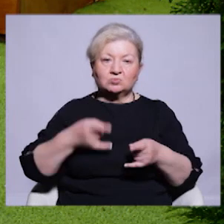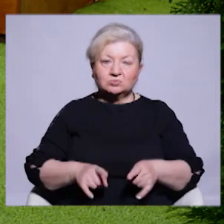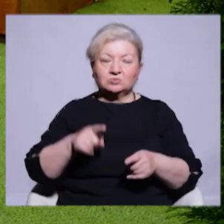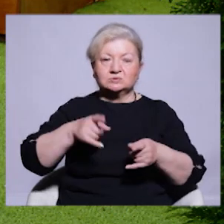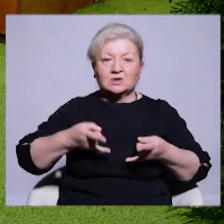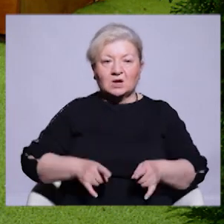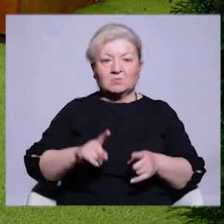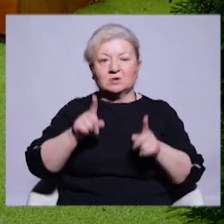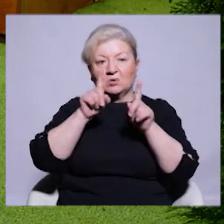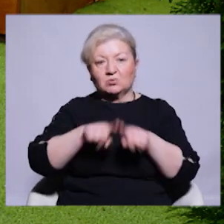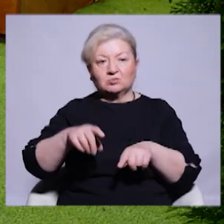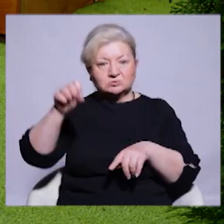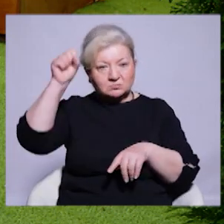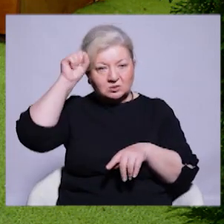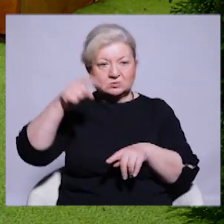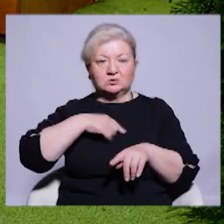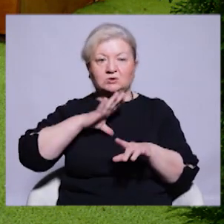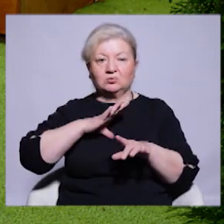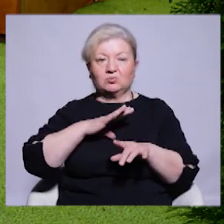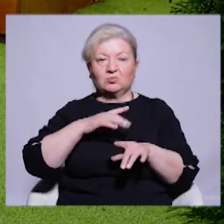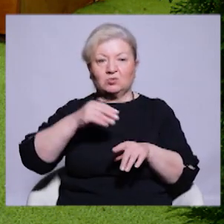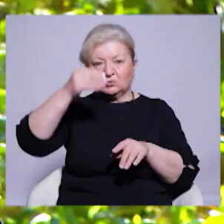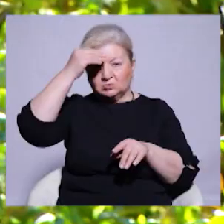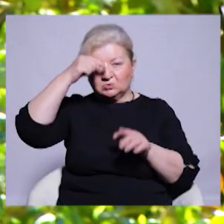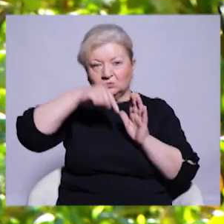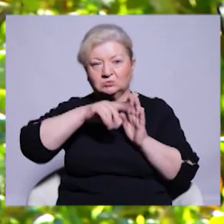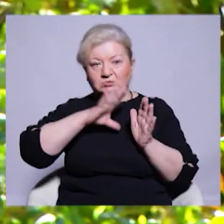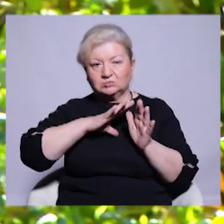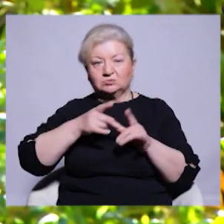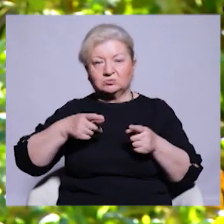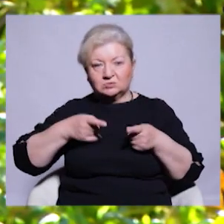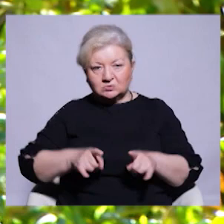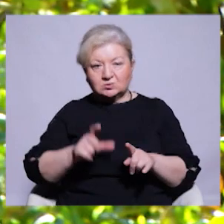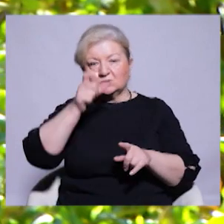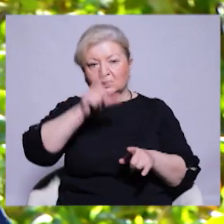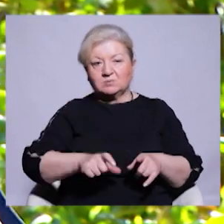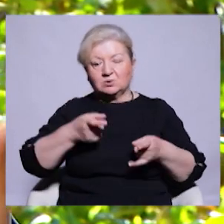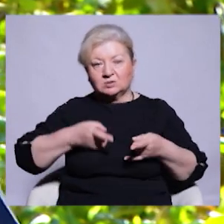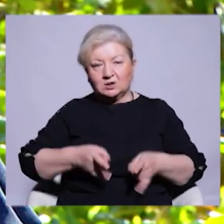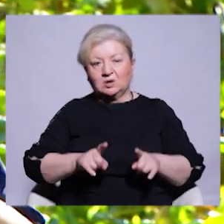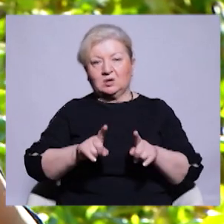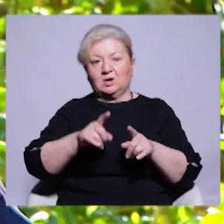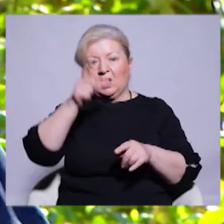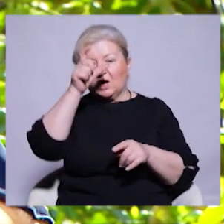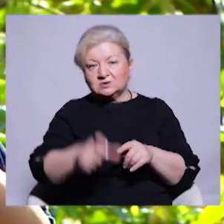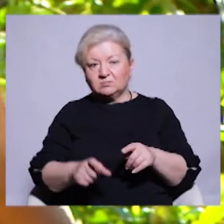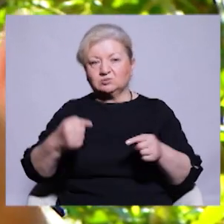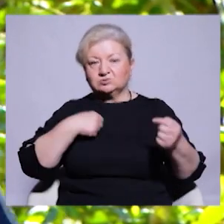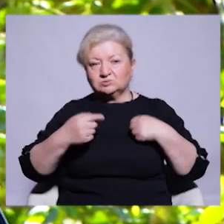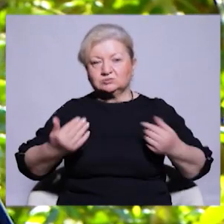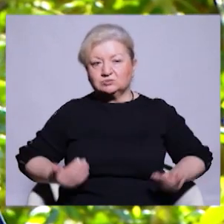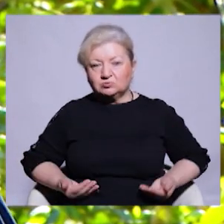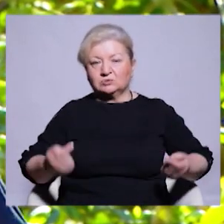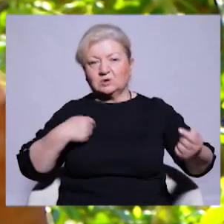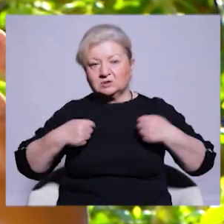როგორც ღმერთი, ჩაისახა როგორც ღმერთი, დაიბადა როგორც ადამიანი, ცხოვრობდა, ეწამა